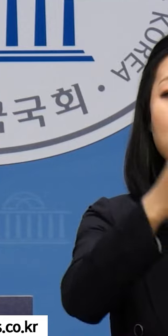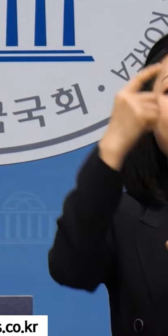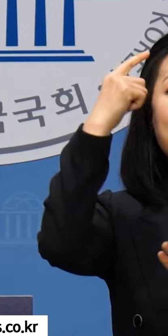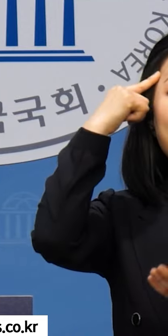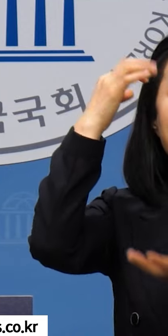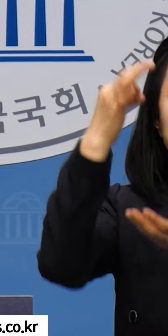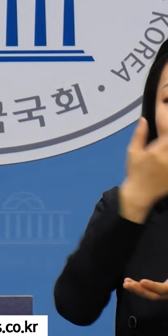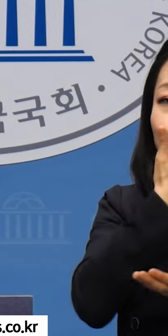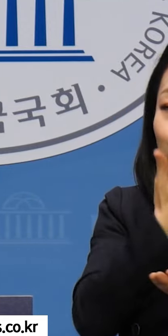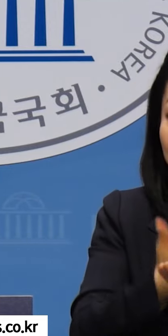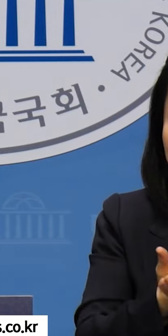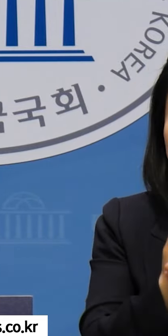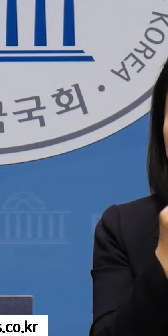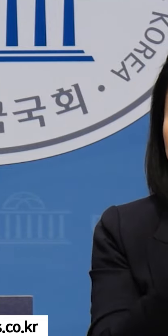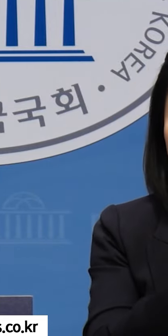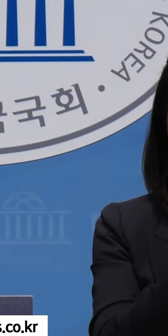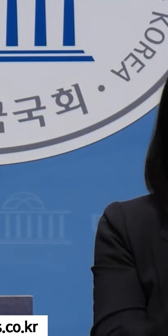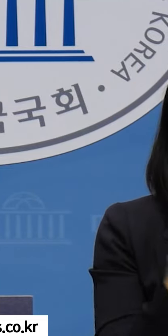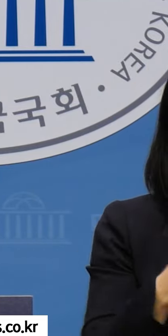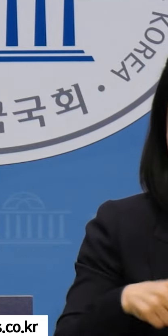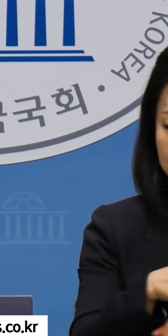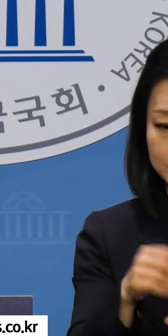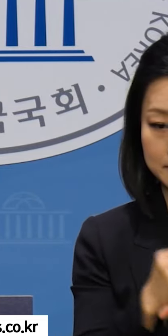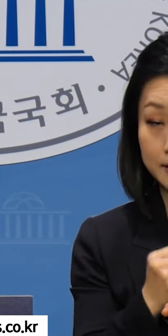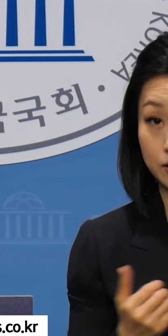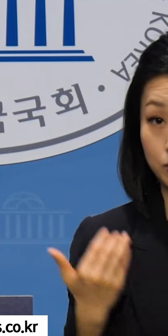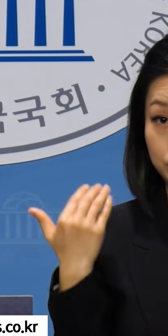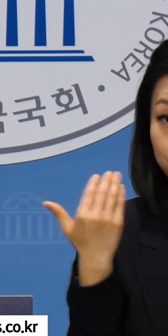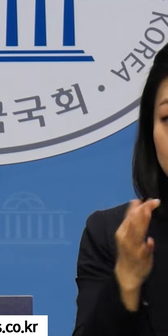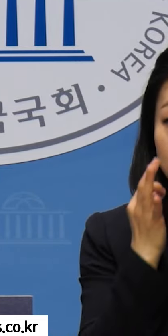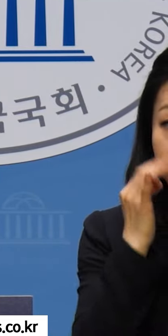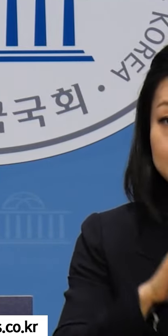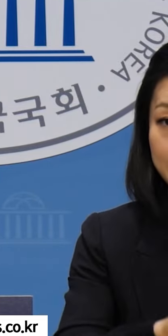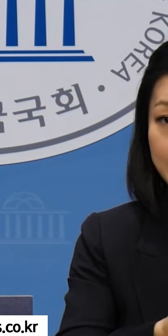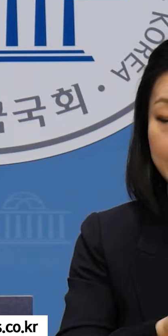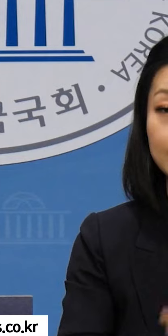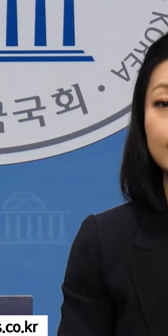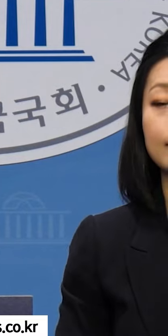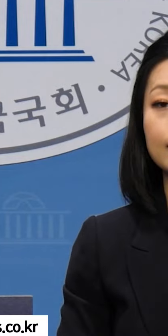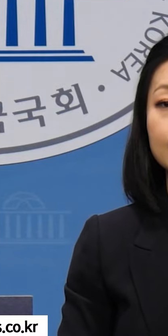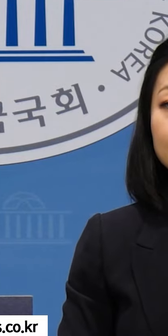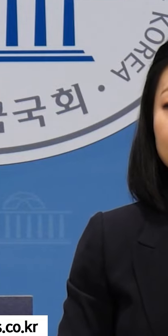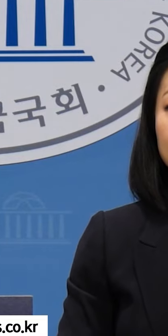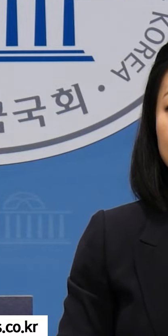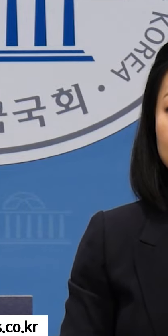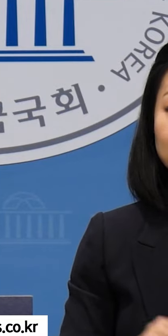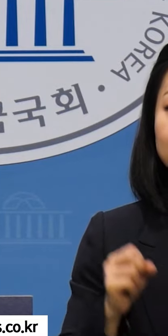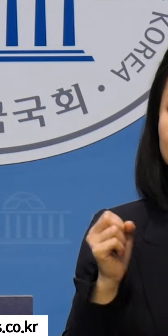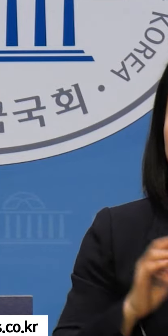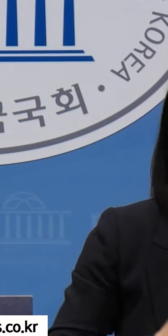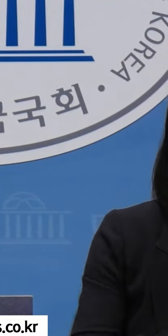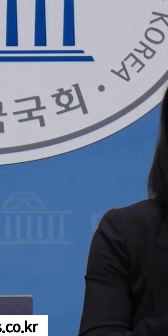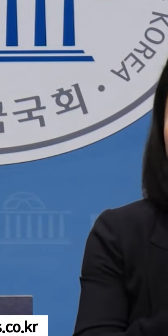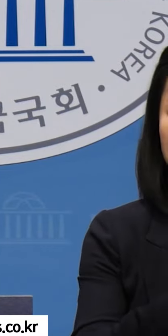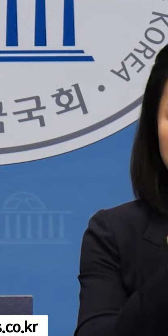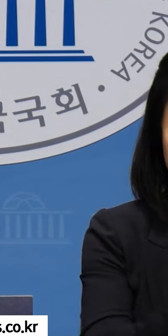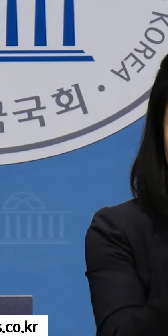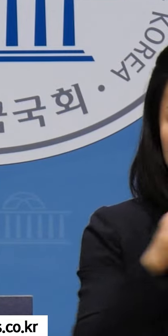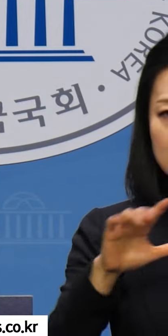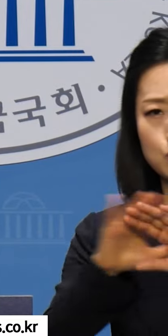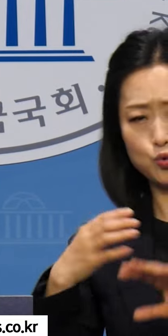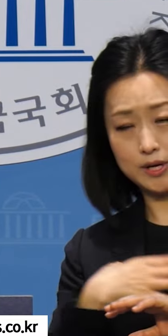하면서이를 법률과 정책으로 구현하도록 노력하겠습니다 지속 가능한 개발과 기후 위기